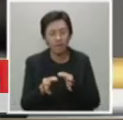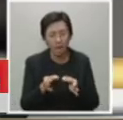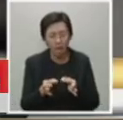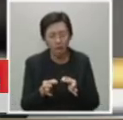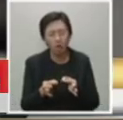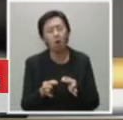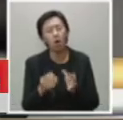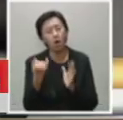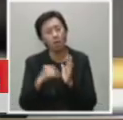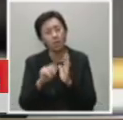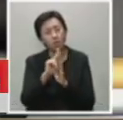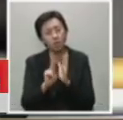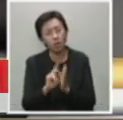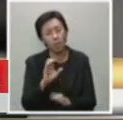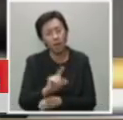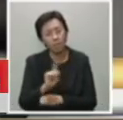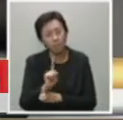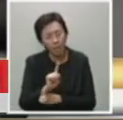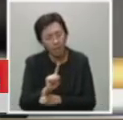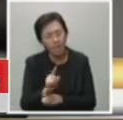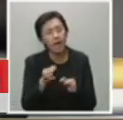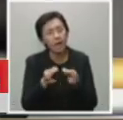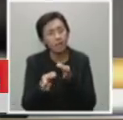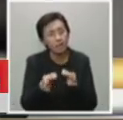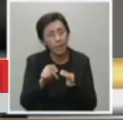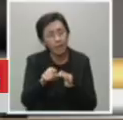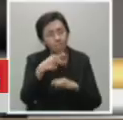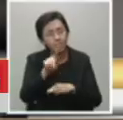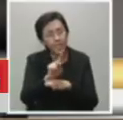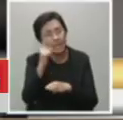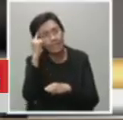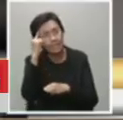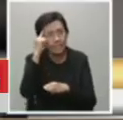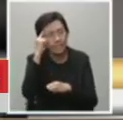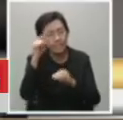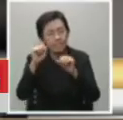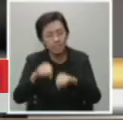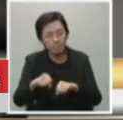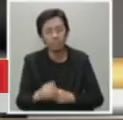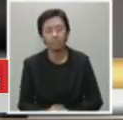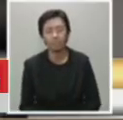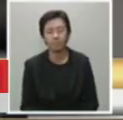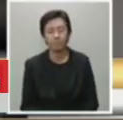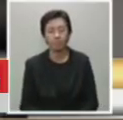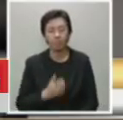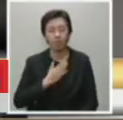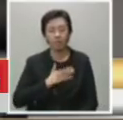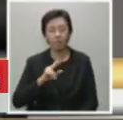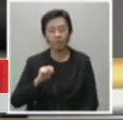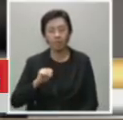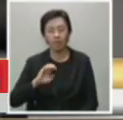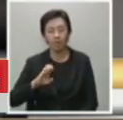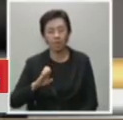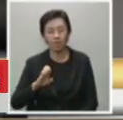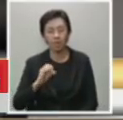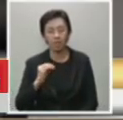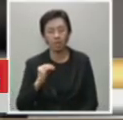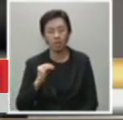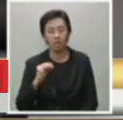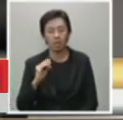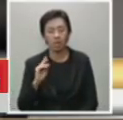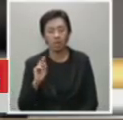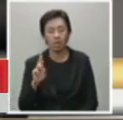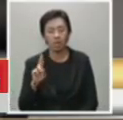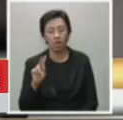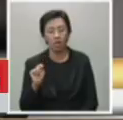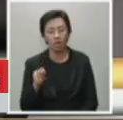ข้อบังคับหรือไม่ท่านประธานก็จะได้วินิจฉัยนะครับ เอา คือผมนิโรธ สุนทรเลขา สมาชิกสภาผู้แท